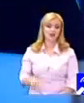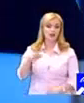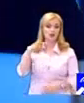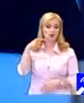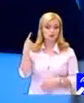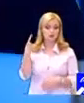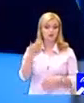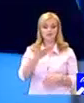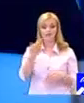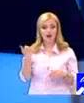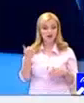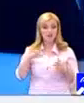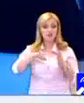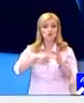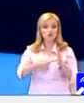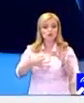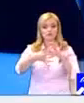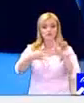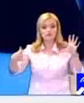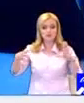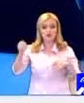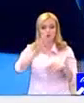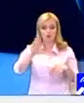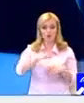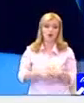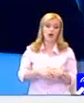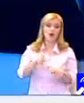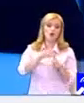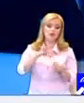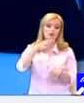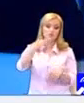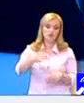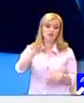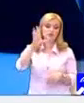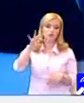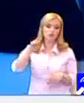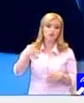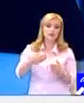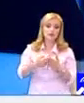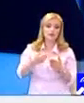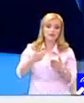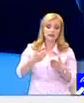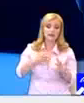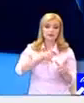Rusia nu are drept scop dezbinarea Uniunii Europene, este declarația făcută de Vladimir Putin înainte să sosească astăzi în Austria. Va